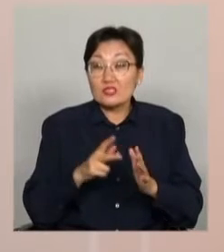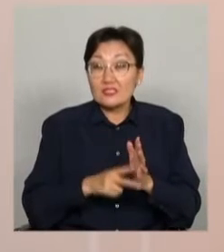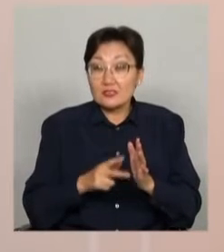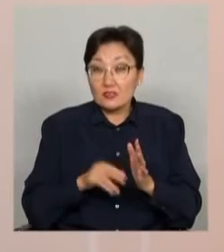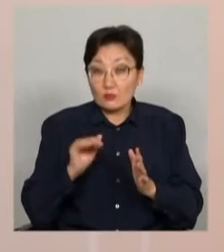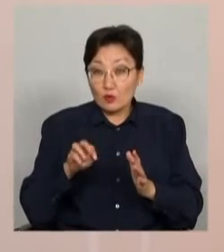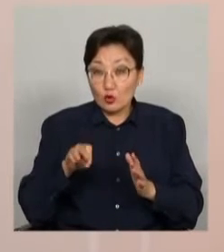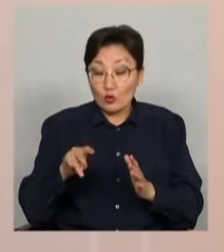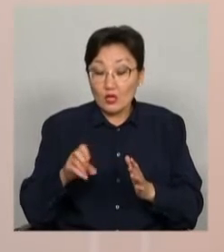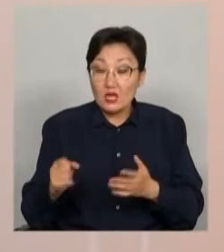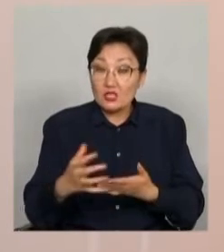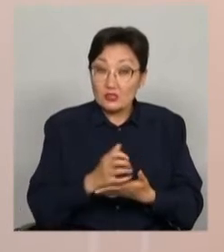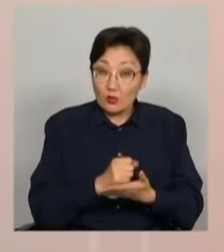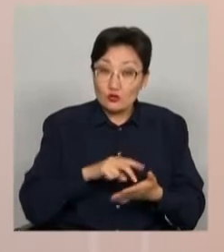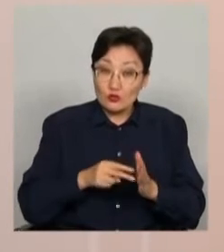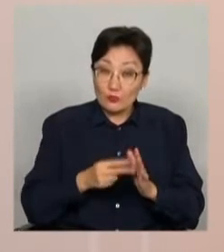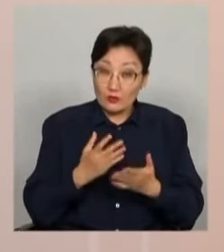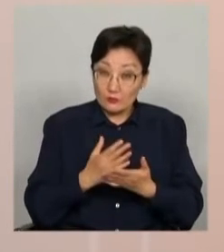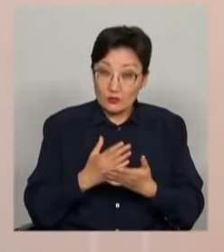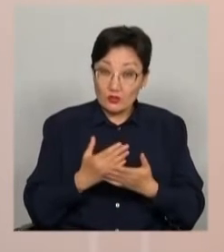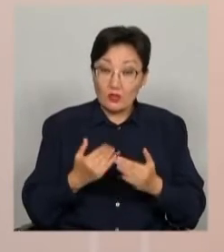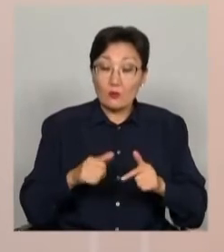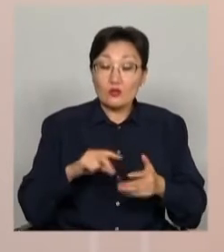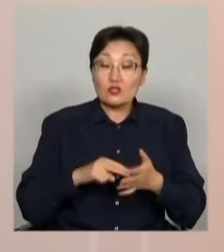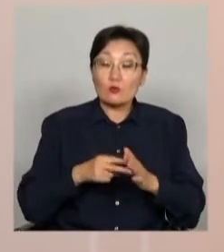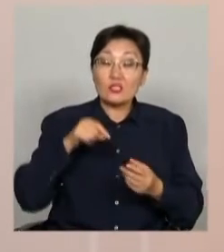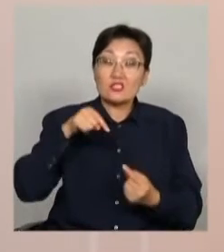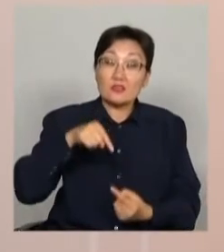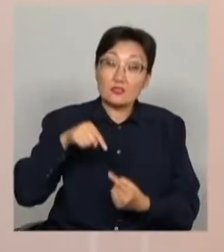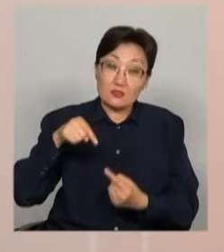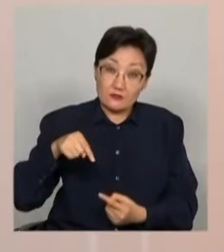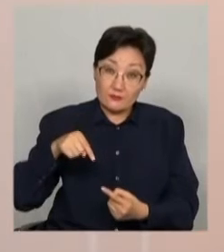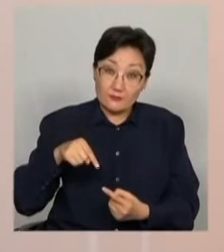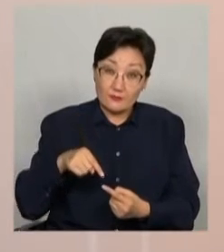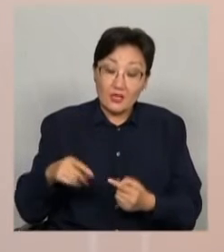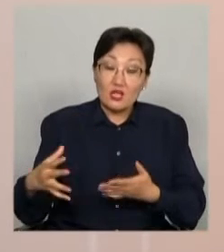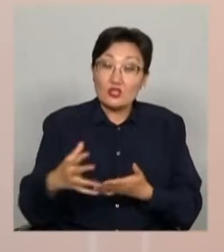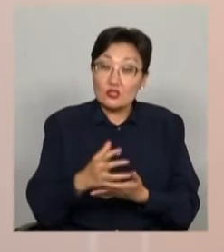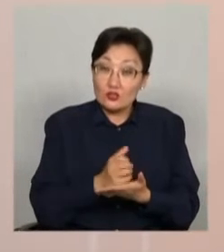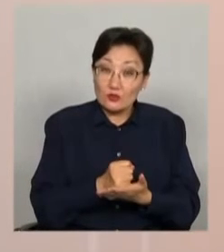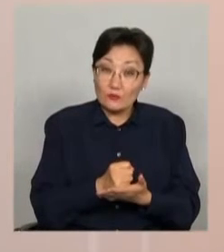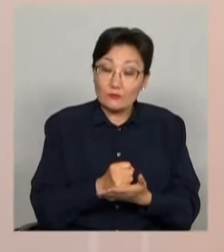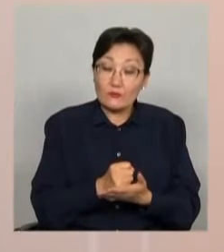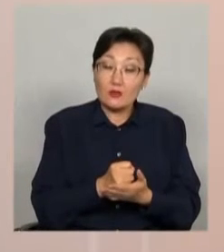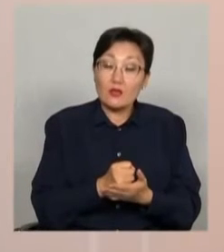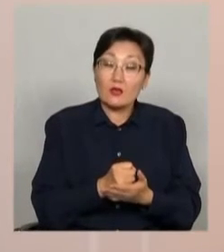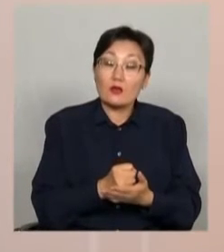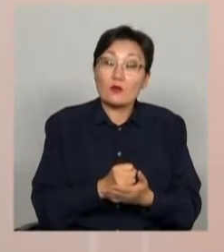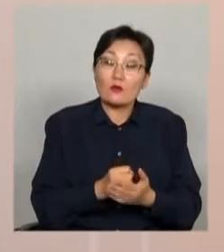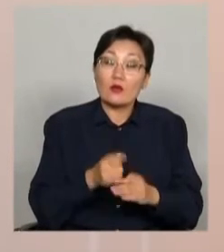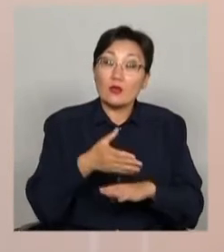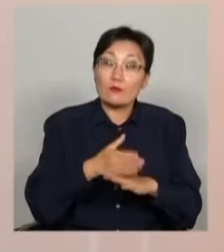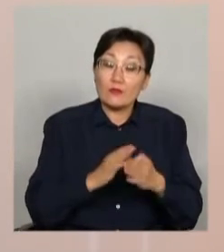жинау жоспарланып отыр. Жалпы биылғы жоспарымыз бойынша жинап, оны өңделгеннен кейін жалпы астық